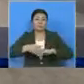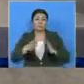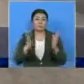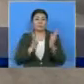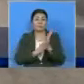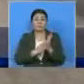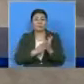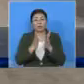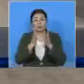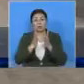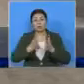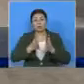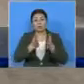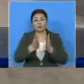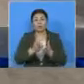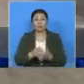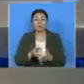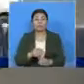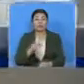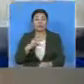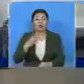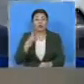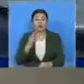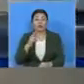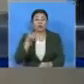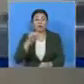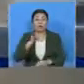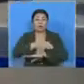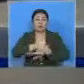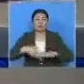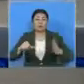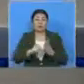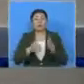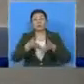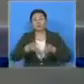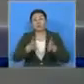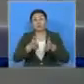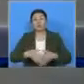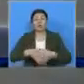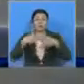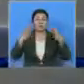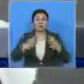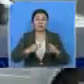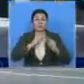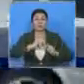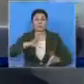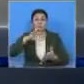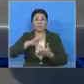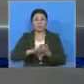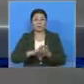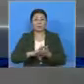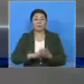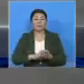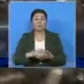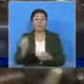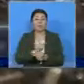жолаққа дейін және батыс 2 шағын ауданындағы Мұстафа Шоқай көшесіндегі жолды 6 жолаққа дейін кеңейту жұмыстарымен танысты. Ішінара көлік қозғалысы